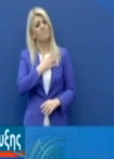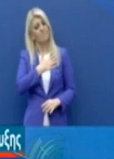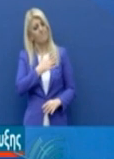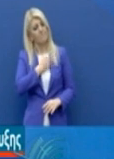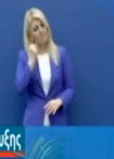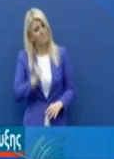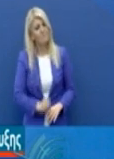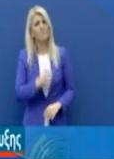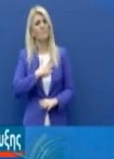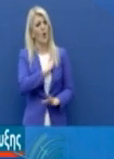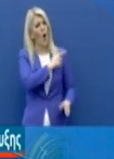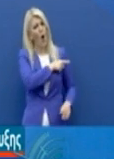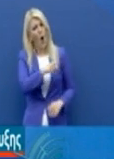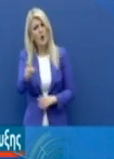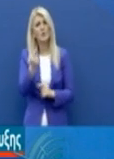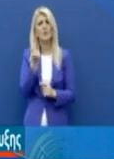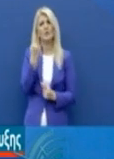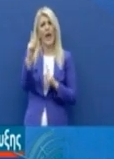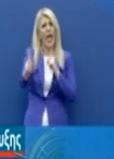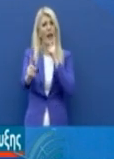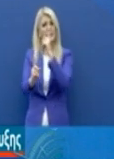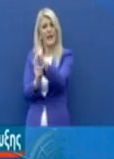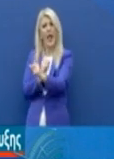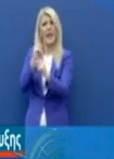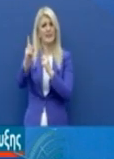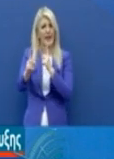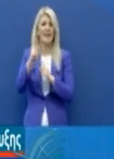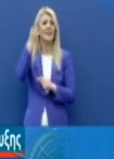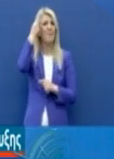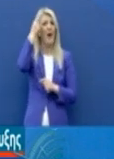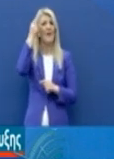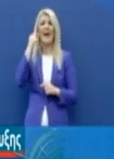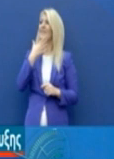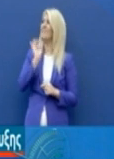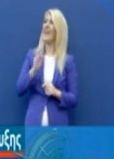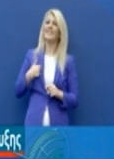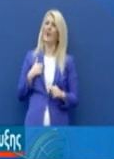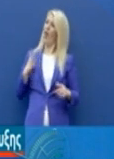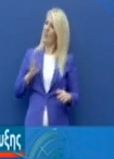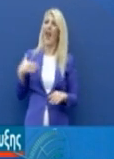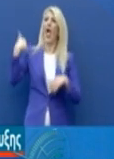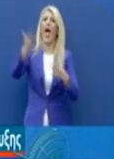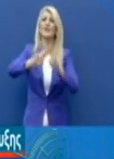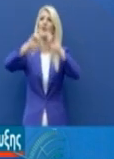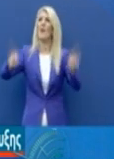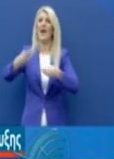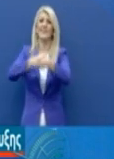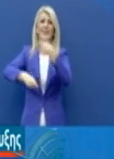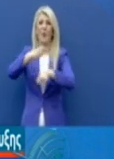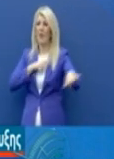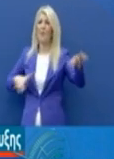μόνο για να κάνουν άσκοπες μετακινήσεις και να δημιουργηθούν έξω από τα εμπορικά καταστήματα ή στους διάφορους